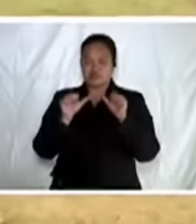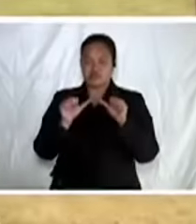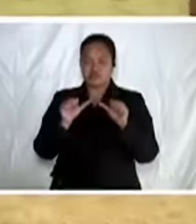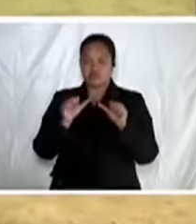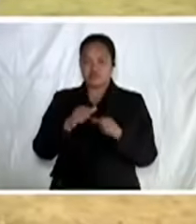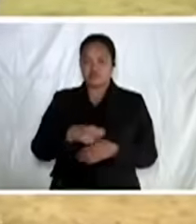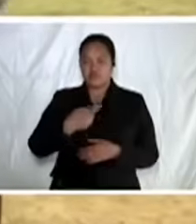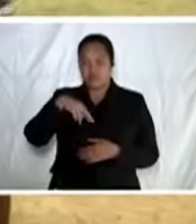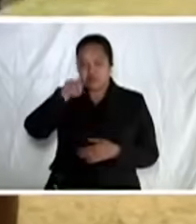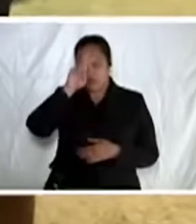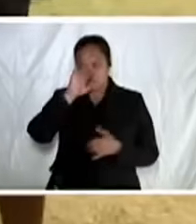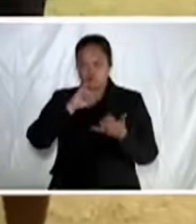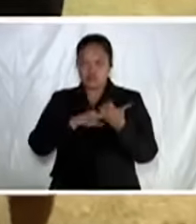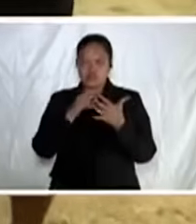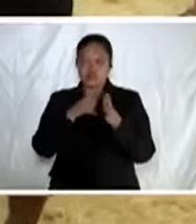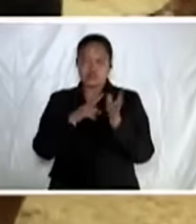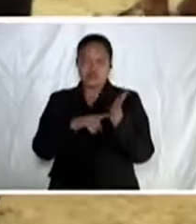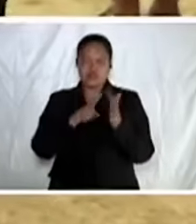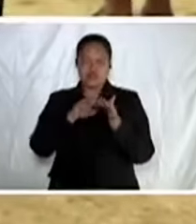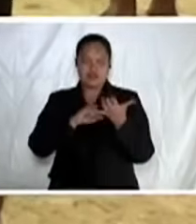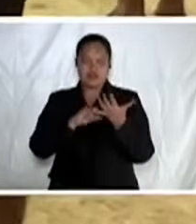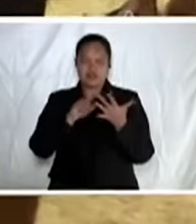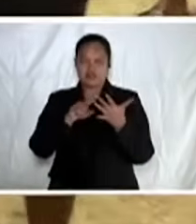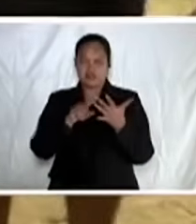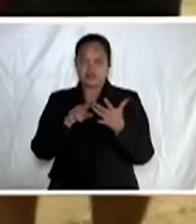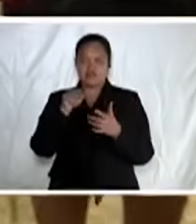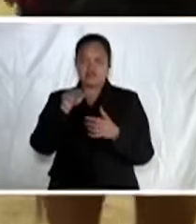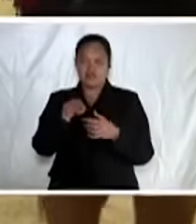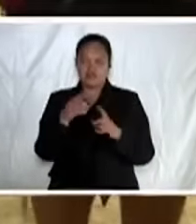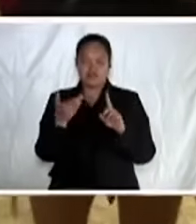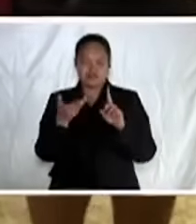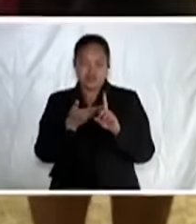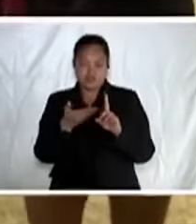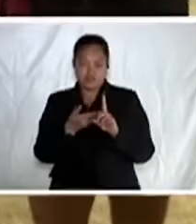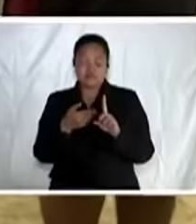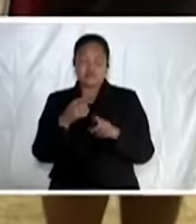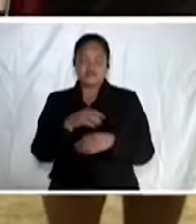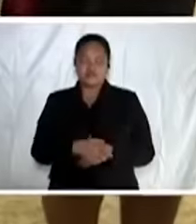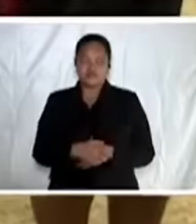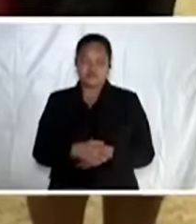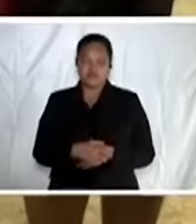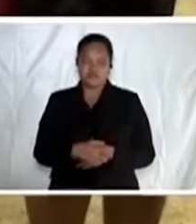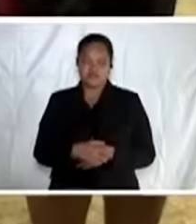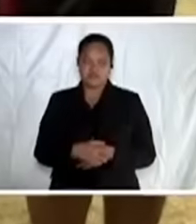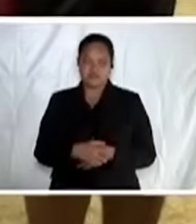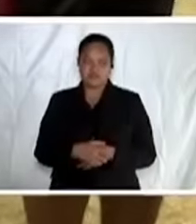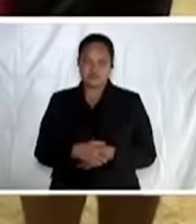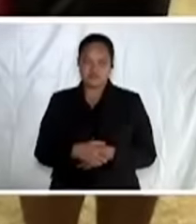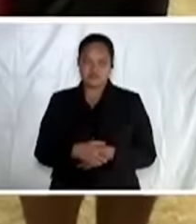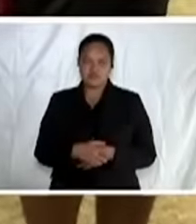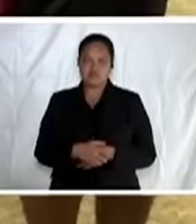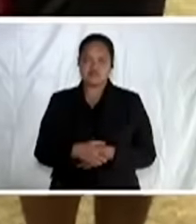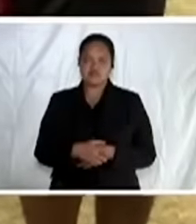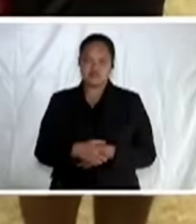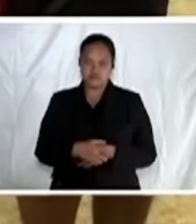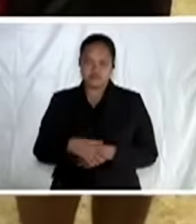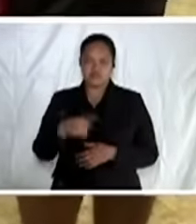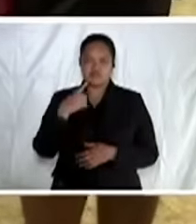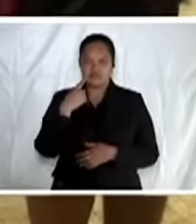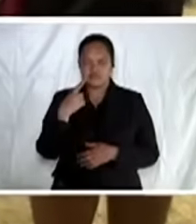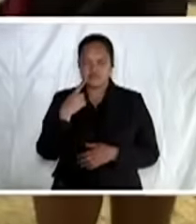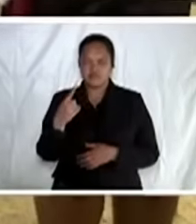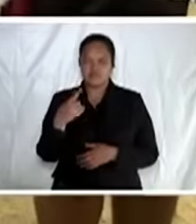रातू ऑनरेबल सलेसी टेम, उन्होंने बहुत ही कम शब्दों में हमारे जो गुजर चुका है उसको भी